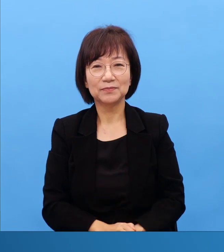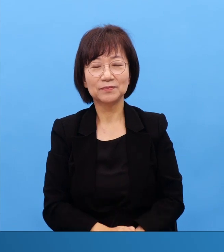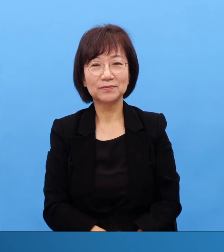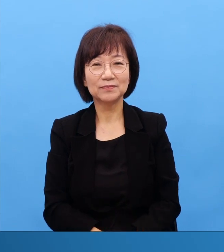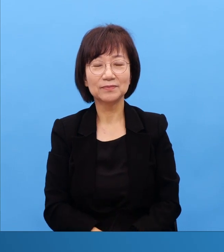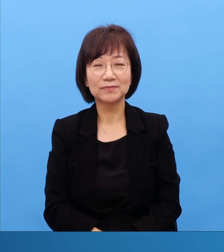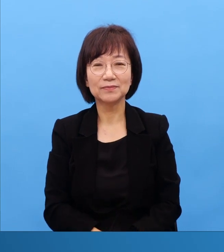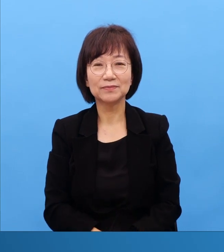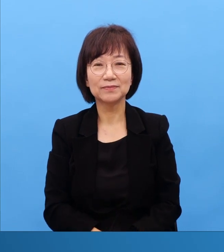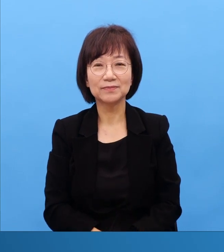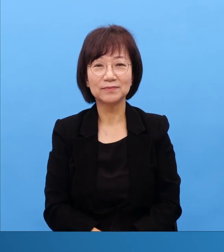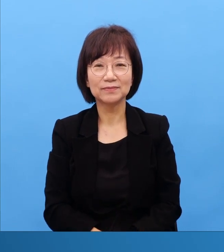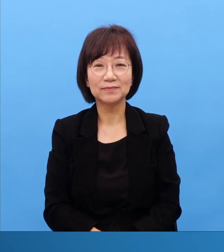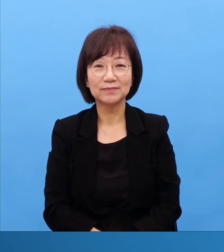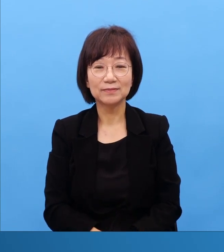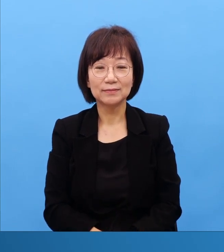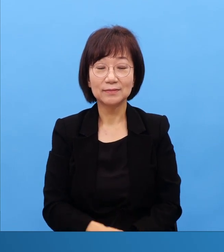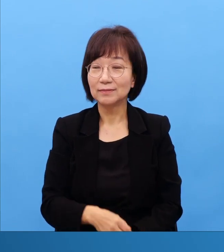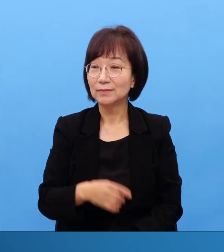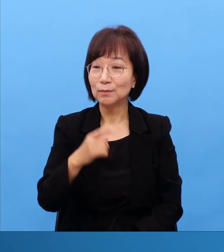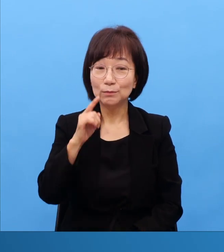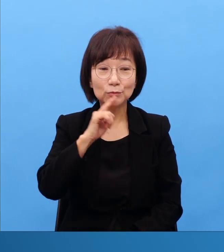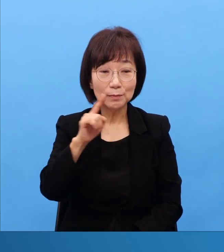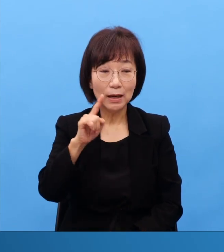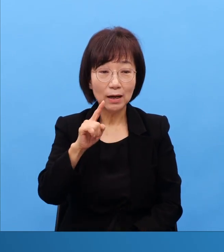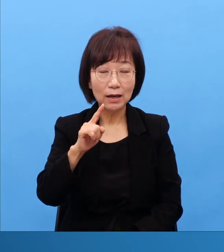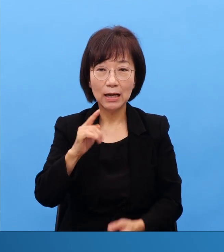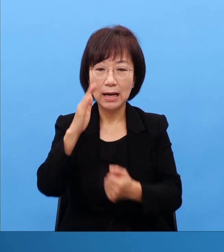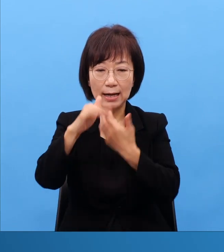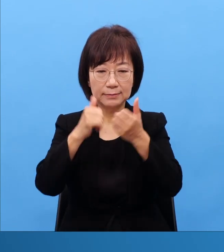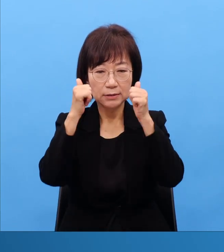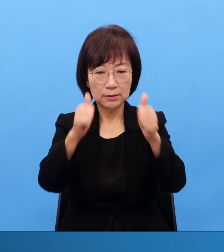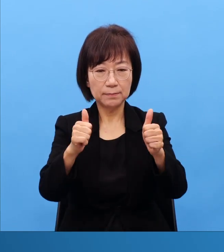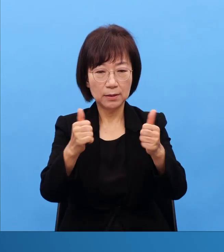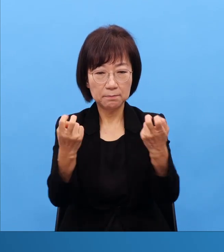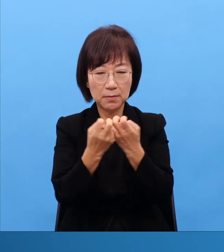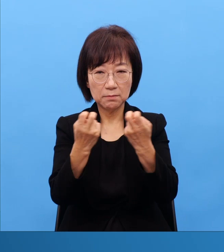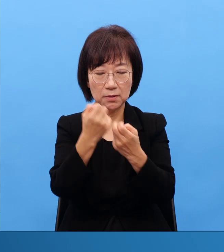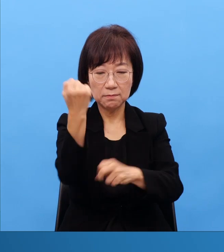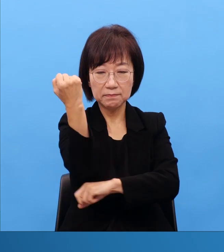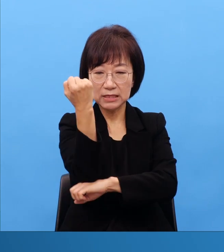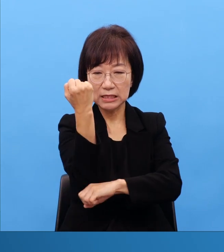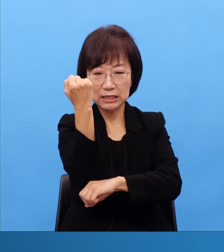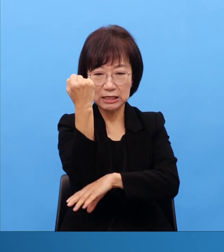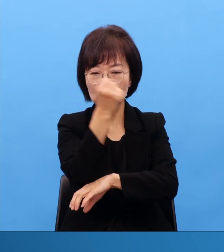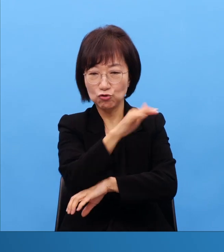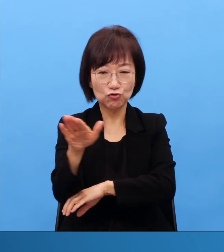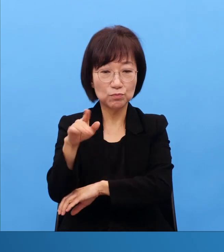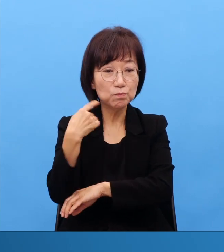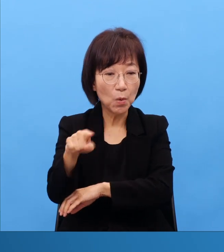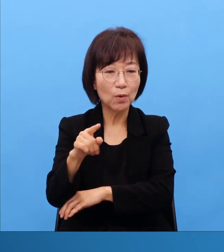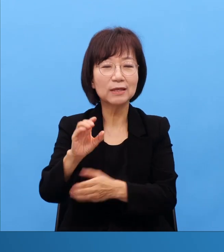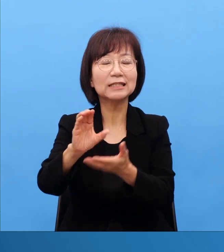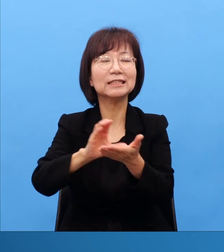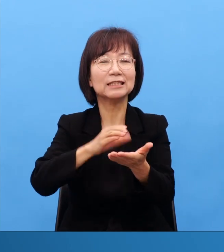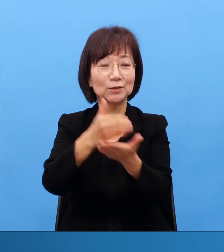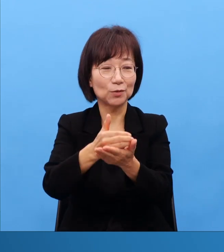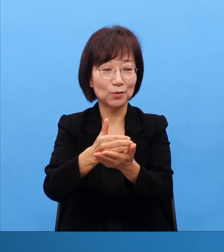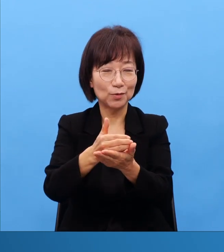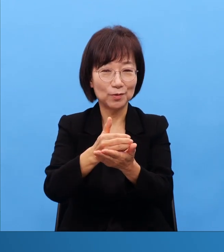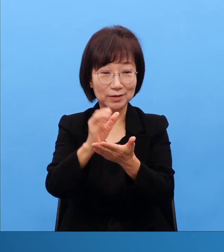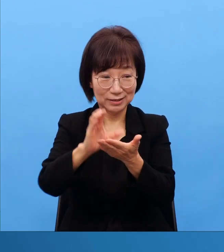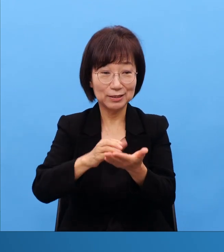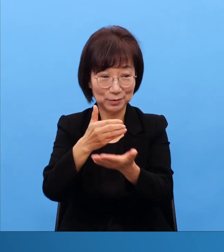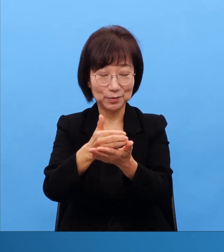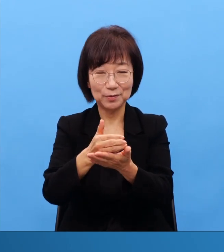그 말은 기준이 그리스도예요. Because what the standard is Christ. 더 중요한 건 마지막 세 번째입니다. The